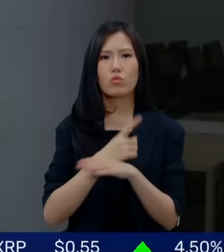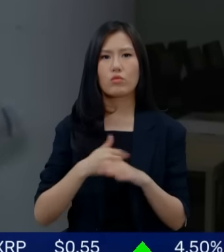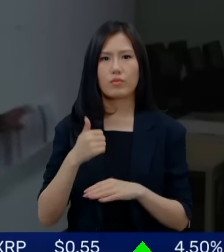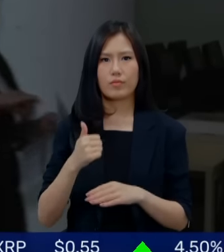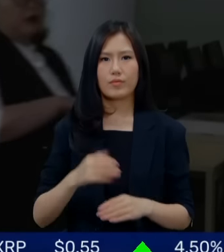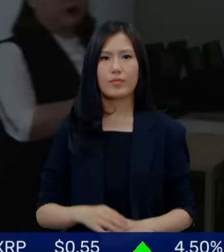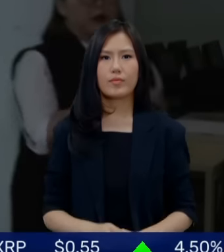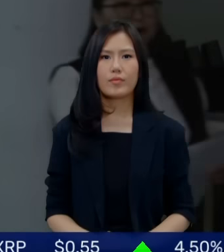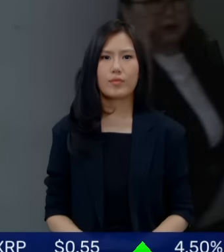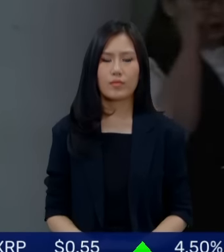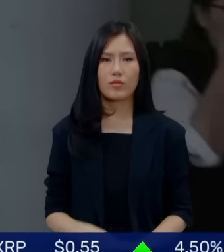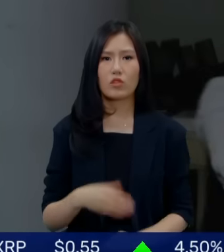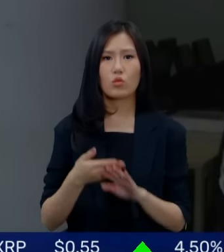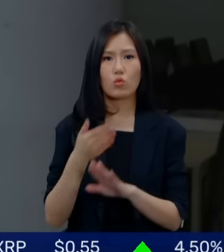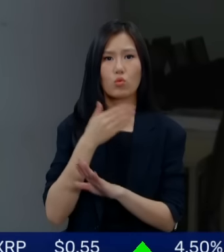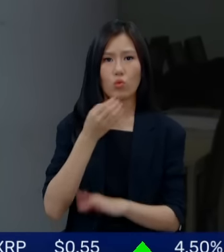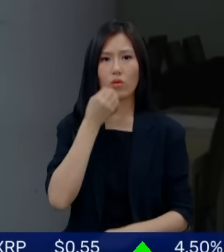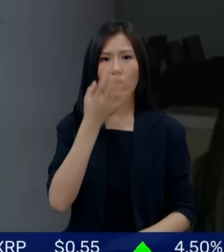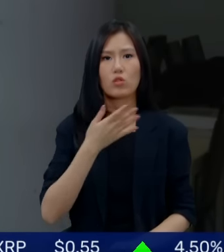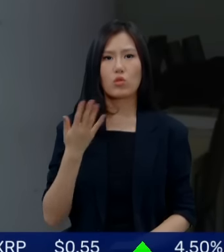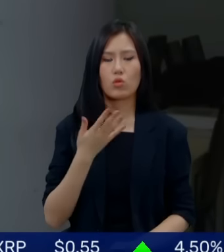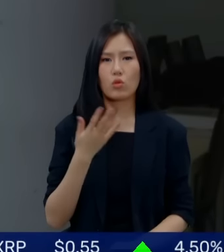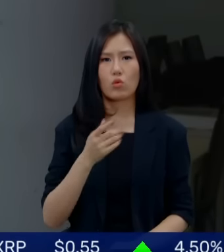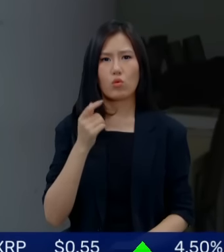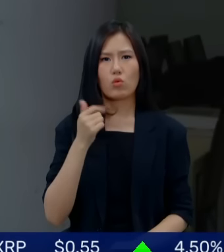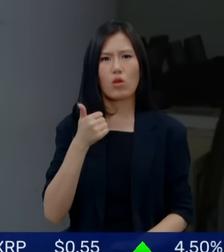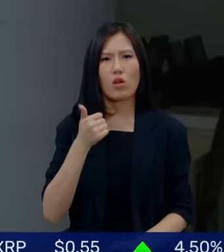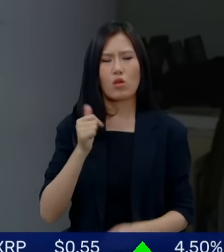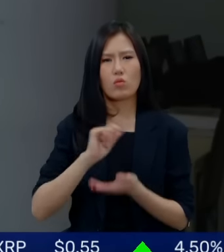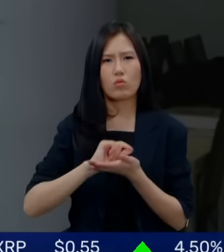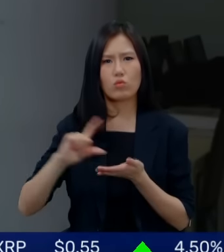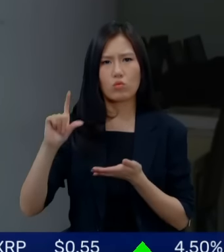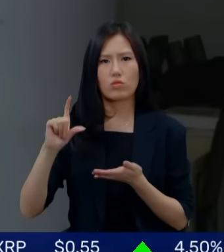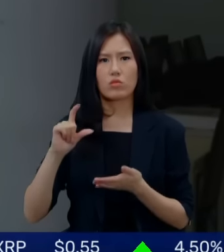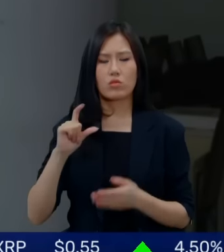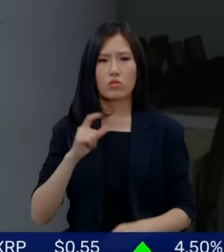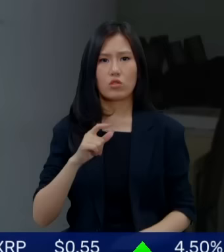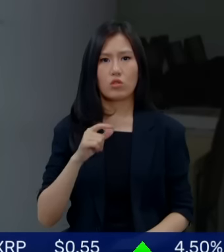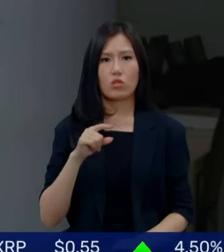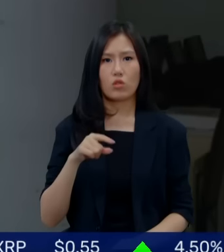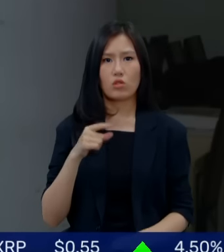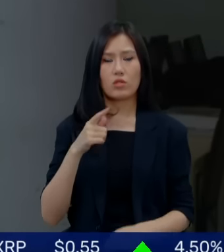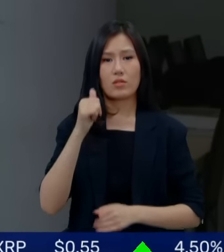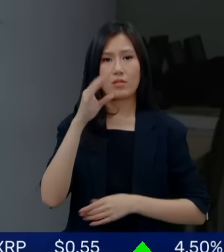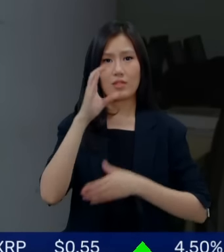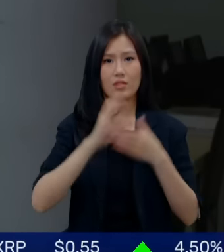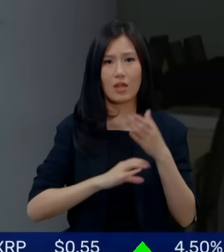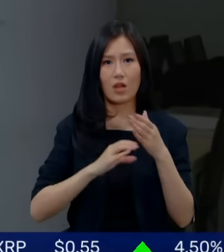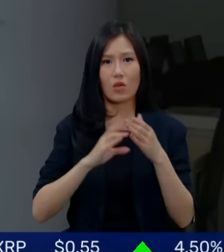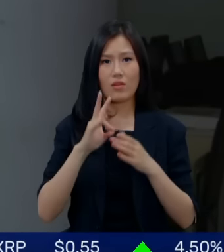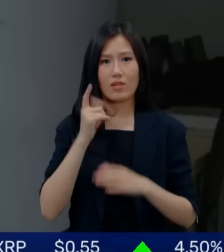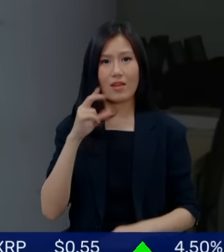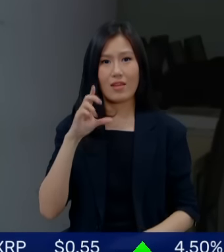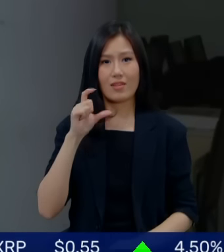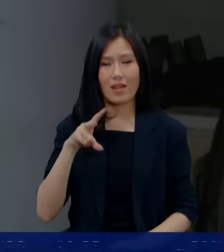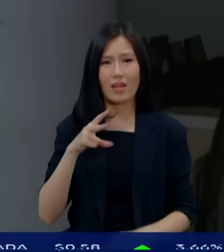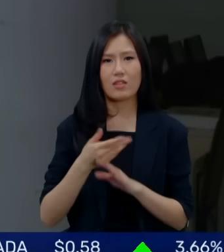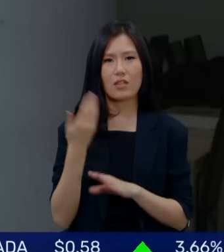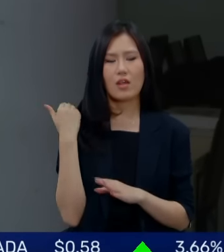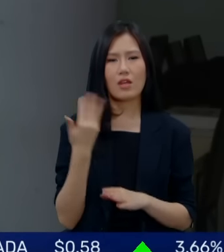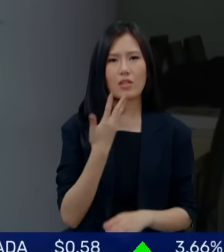өнөөдөр төрөний хэлдгээр бол одоо илүү үн цэнтэй компани эзэн болоод ирж байна. А нөгөө талд ард санхүүгийн нэгдлийн чичэн 50 орчим хувьтай байсан